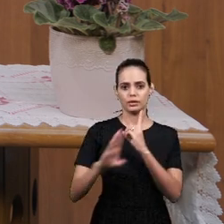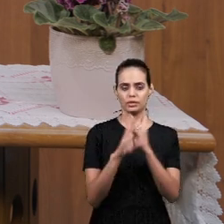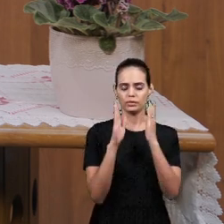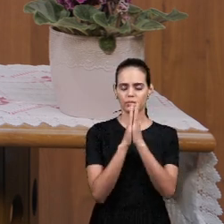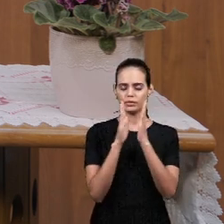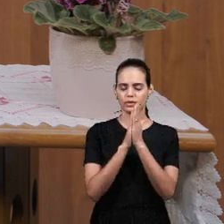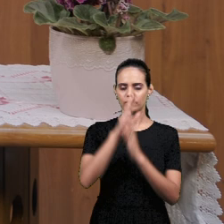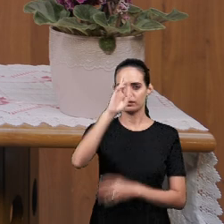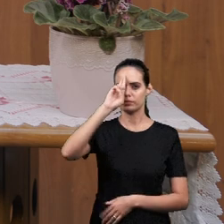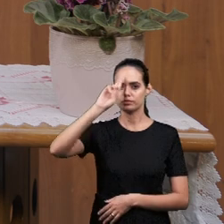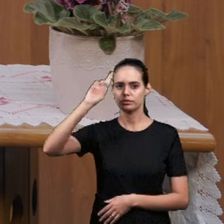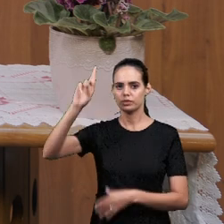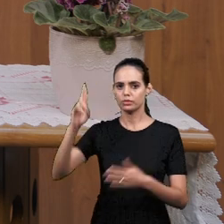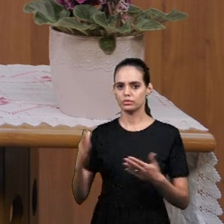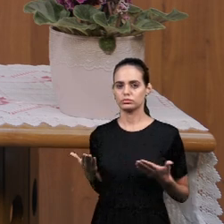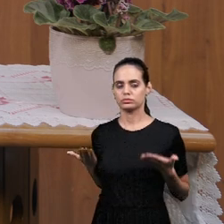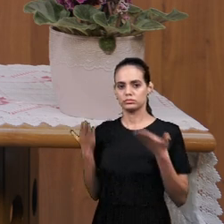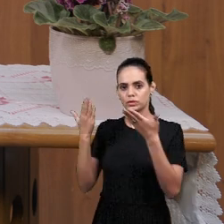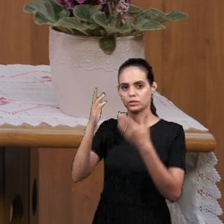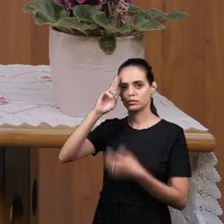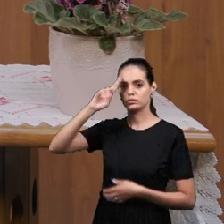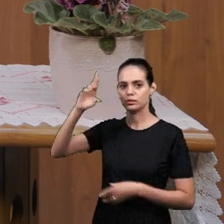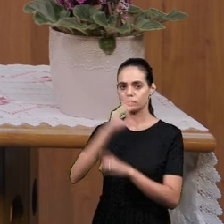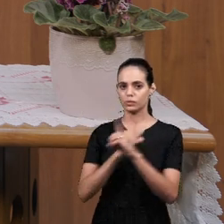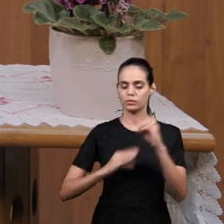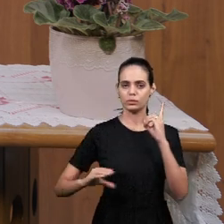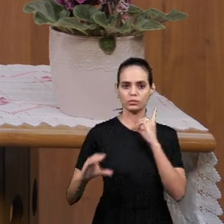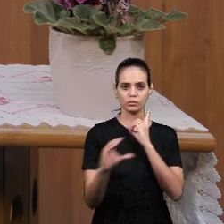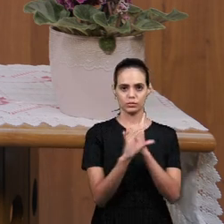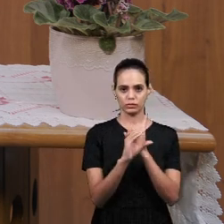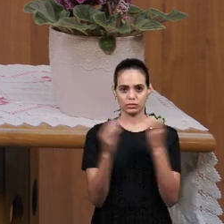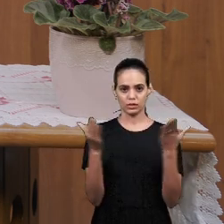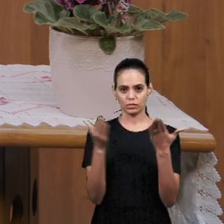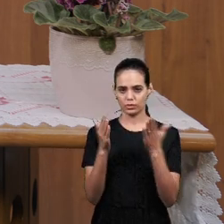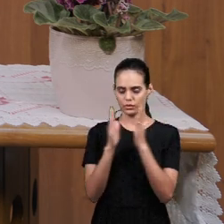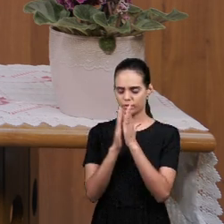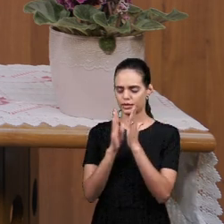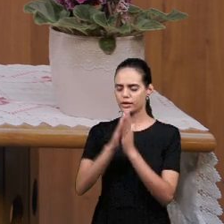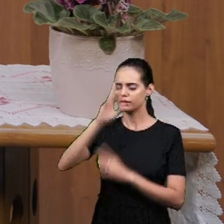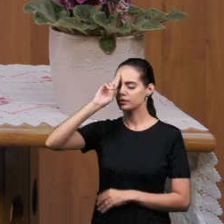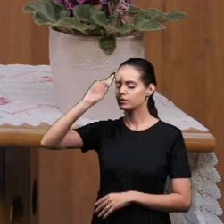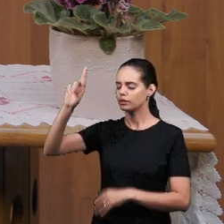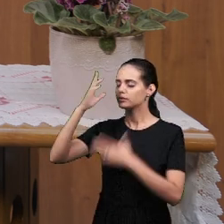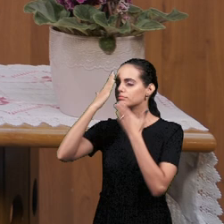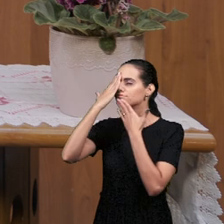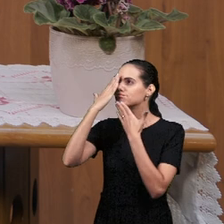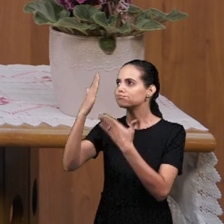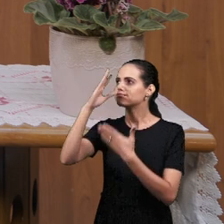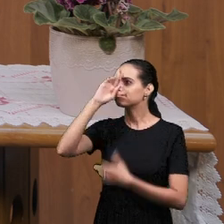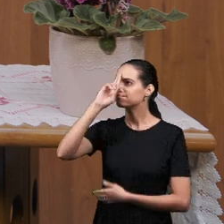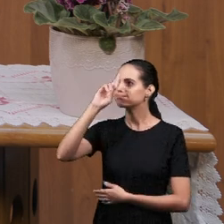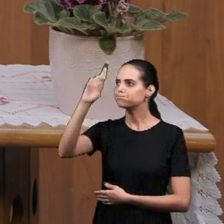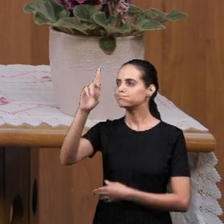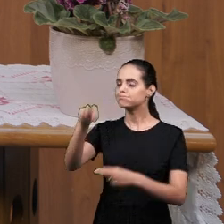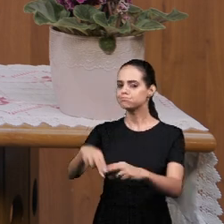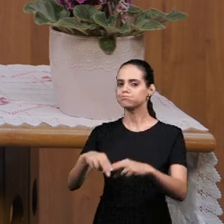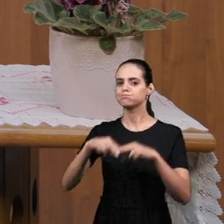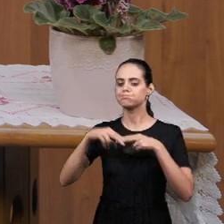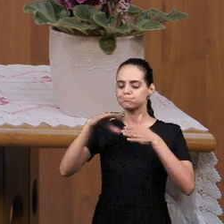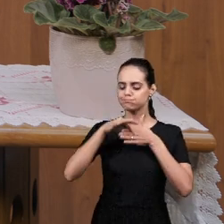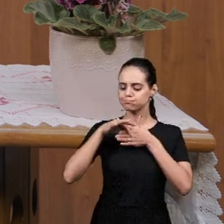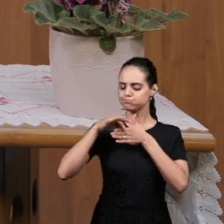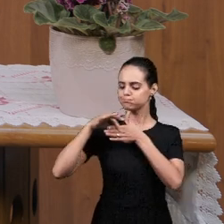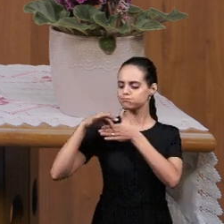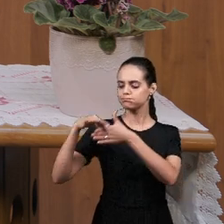l'autel Seigneur notre culte. Prions. Nous te louons, Seigneur, nous te glorifions pour la direction de ton esprit, pour l'enseignement,